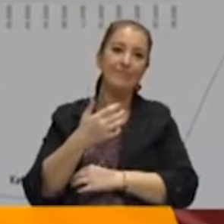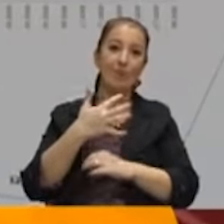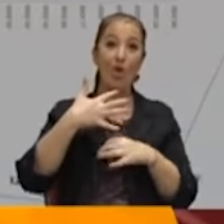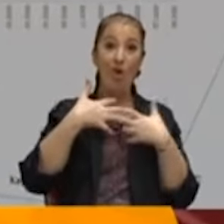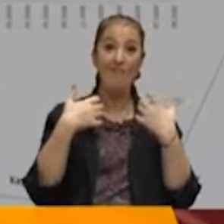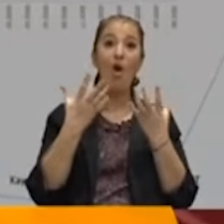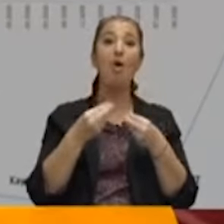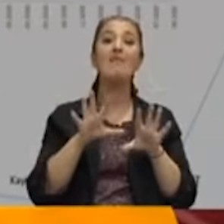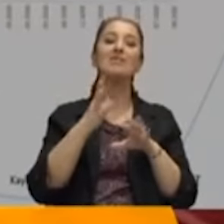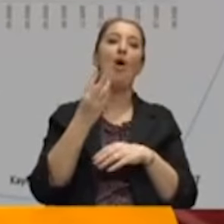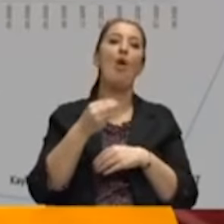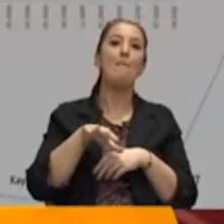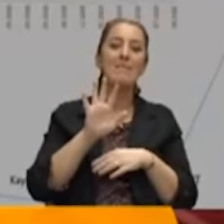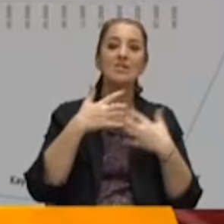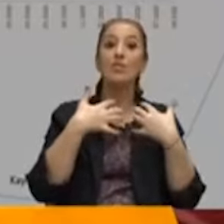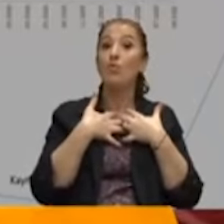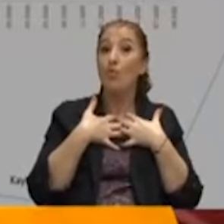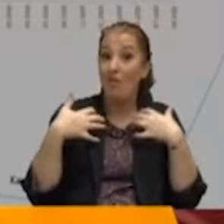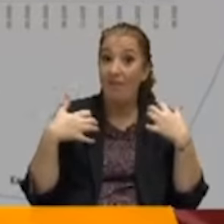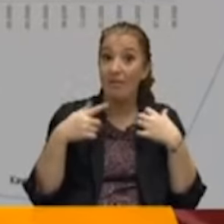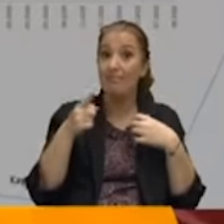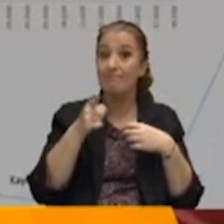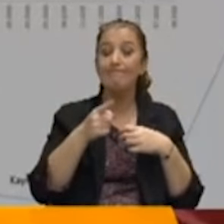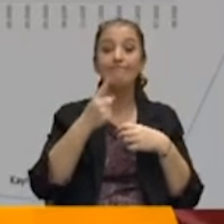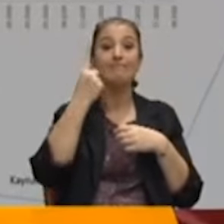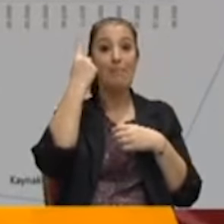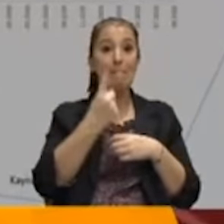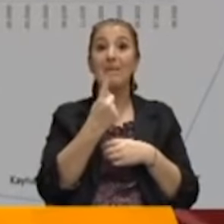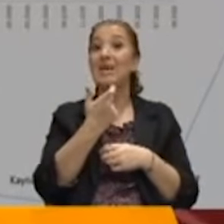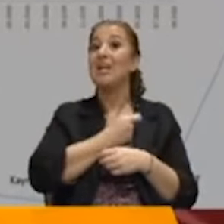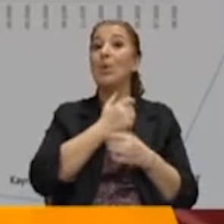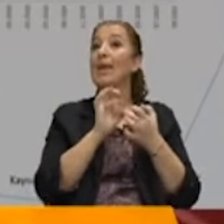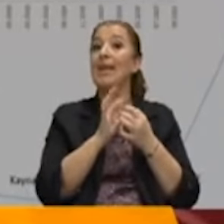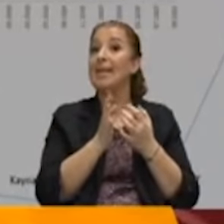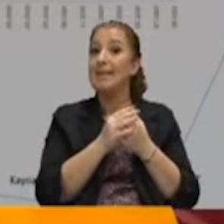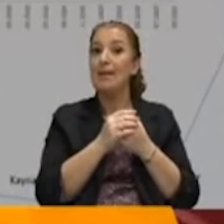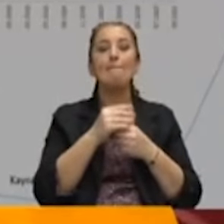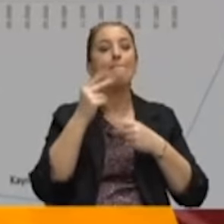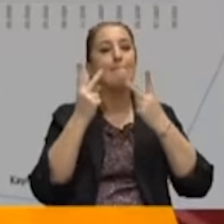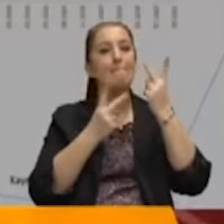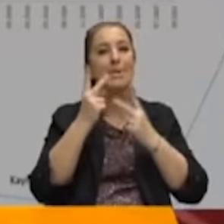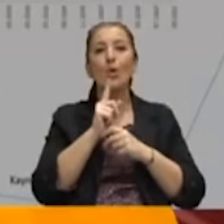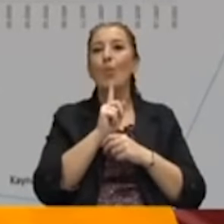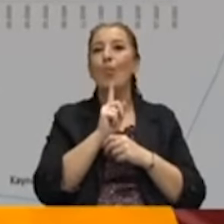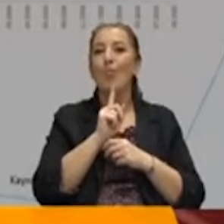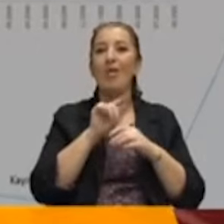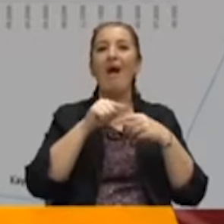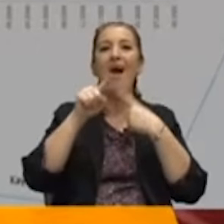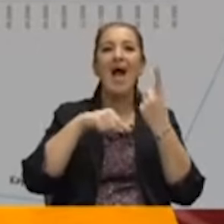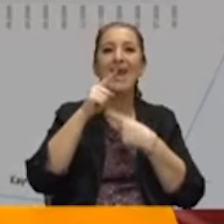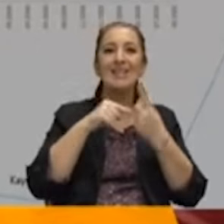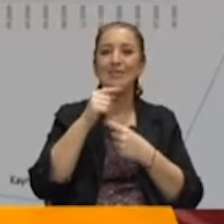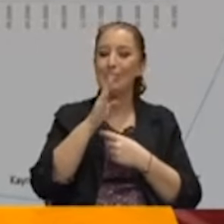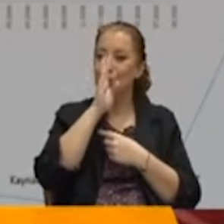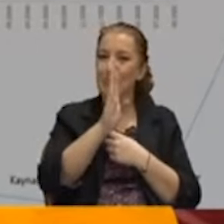olmaz. Güven tesisinin de birinci şartı nedir biliyor musunuz? Bazen mumla aradığımız liyakattır,